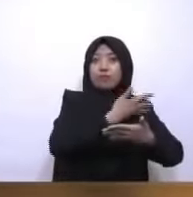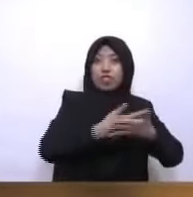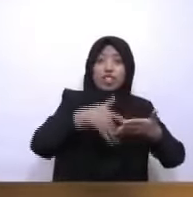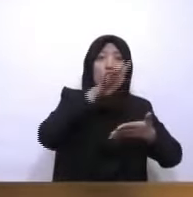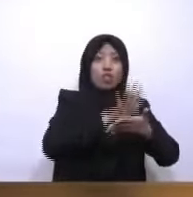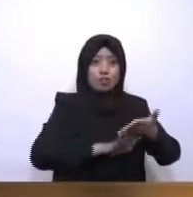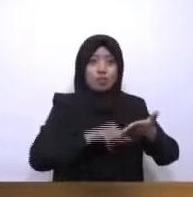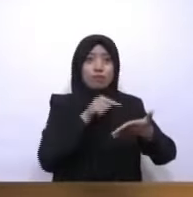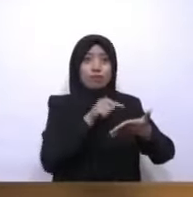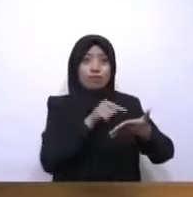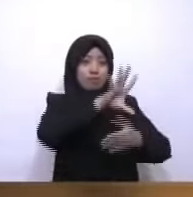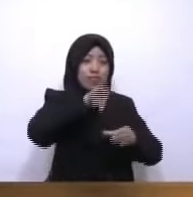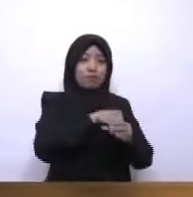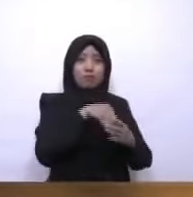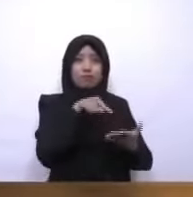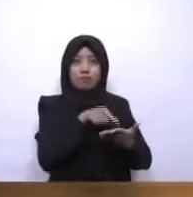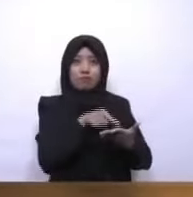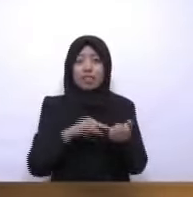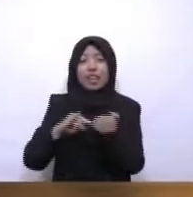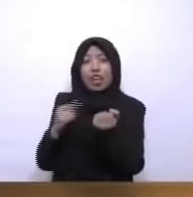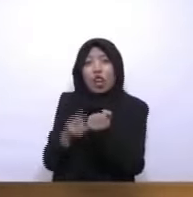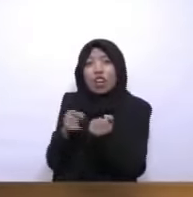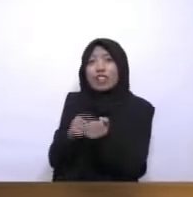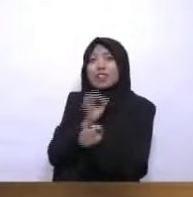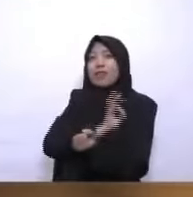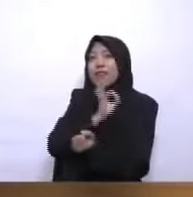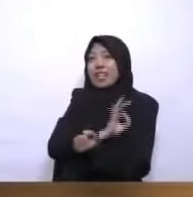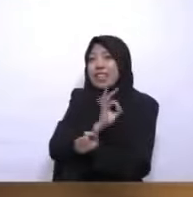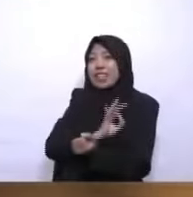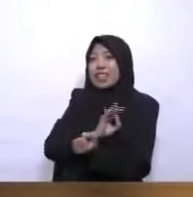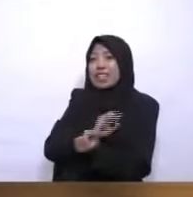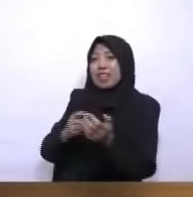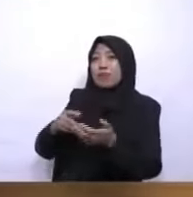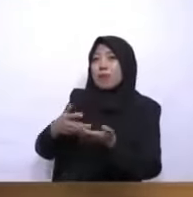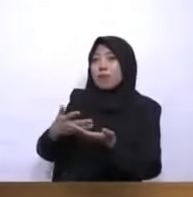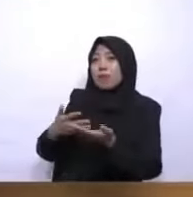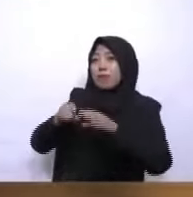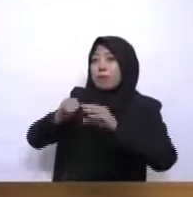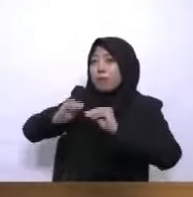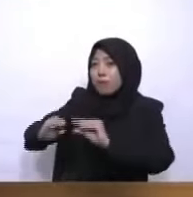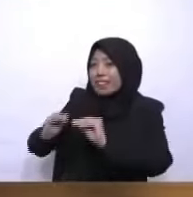dan pemanfaatan teknologi sebagai media pembelajaran.